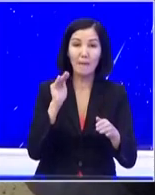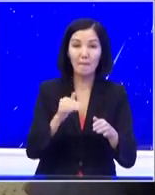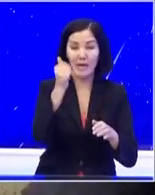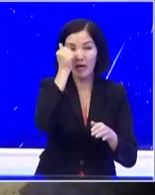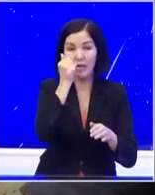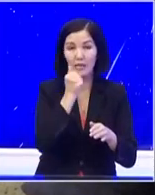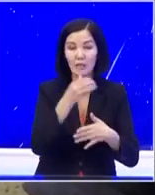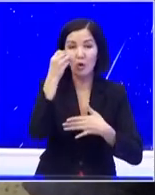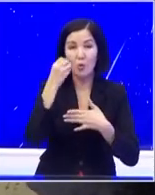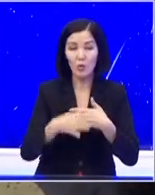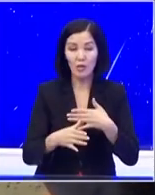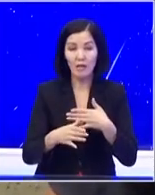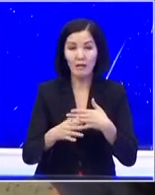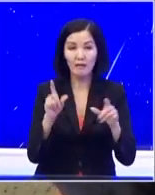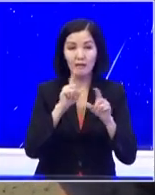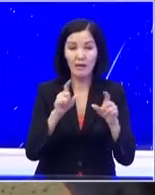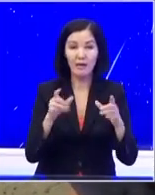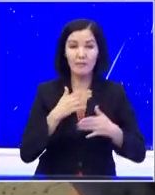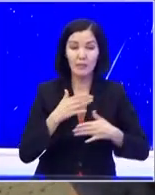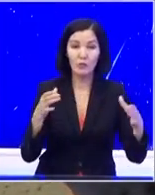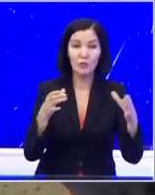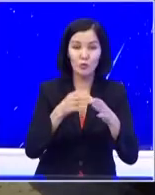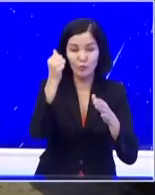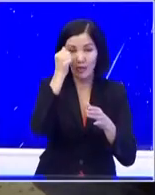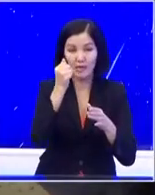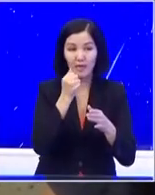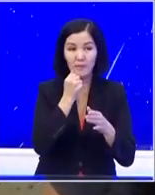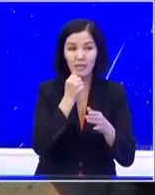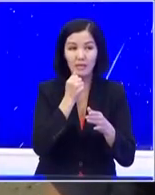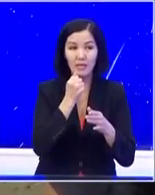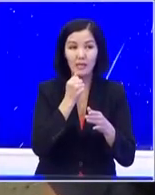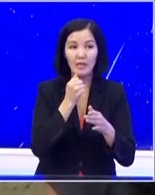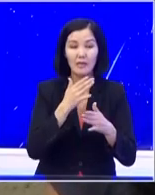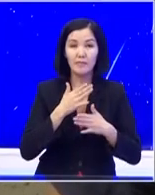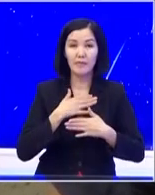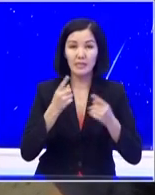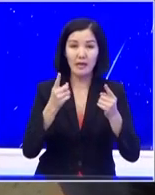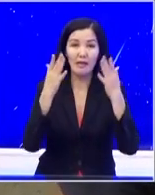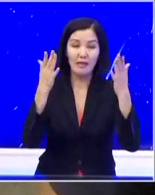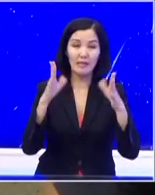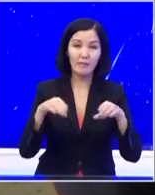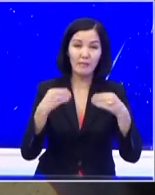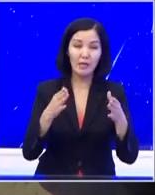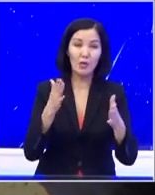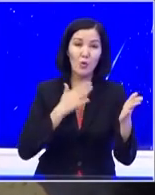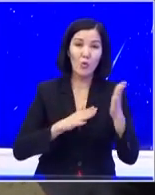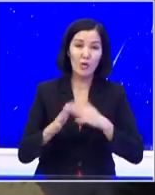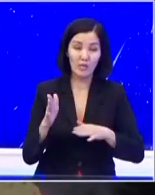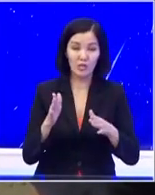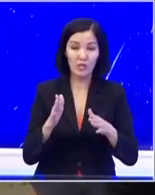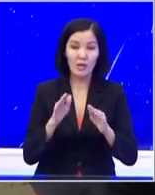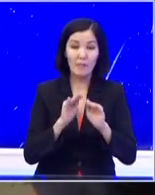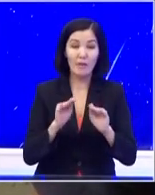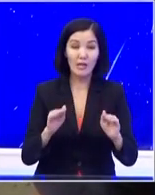басты орталықтағы біздің ұжымдарымызға рахмет. Біздің мына Алланың берген бізге қуанышы ғой мына балалар.